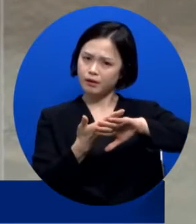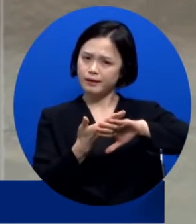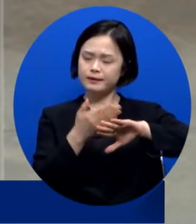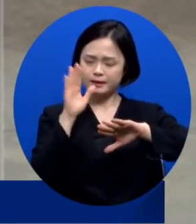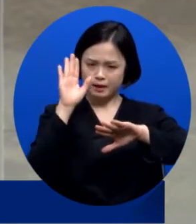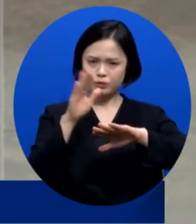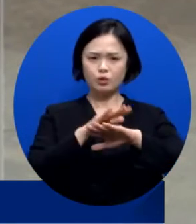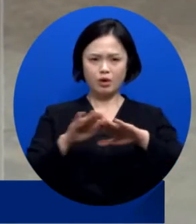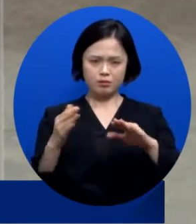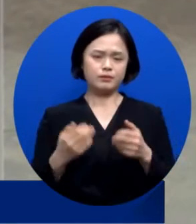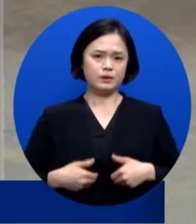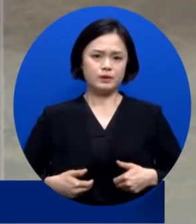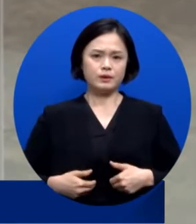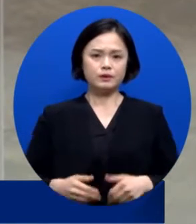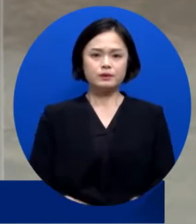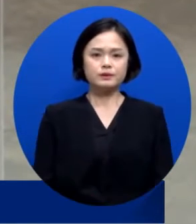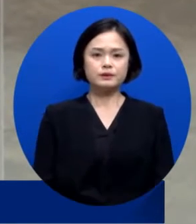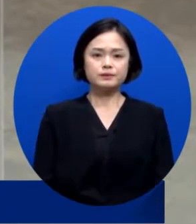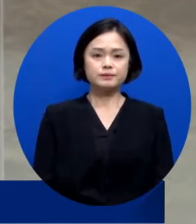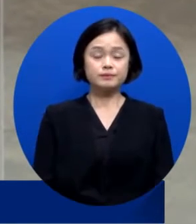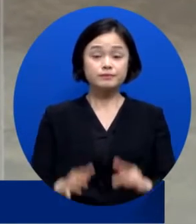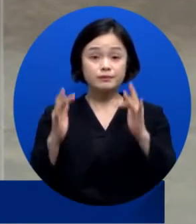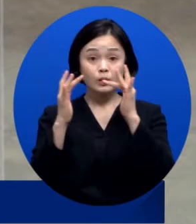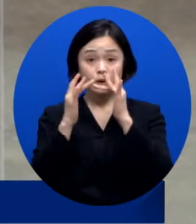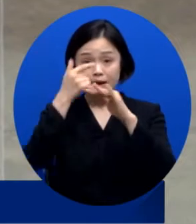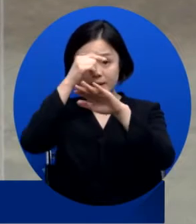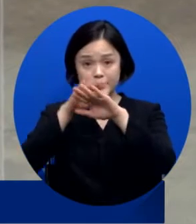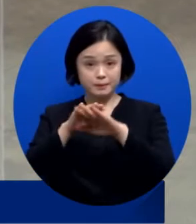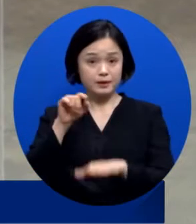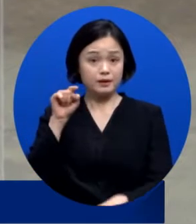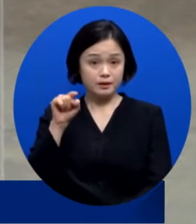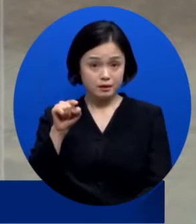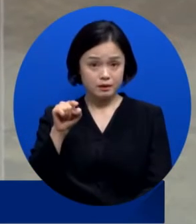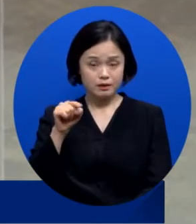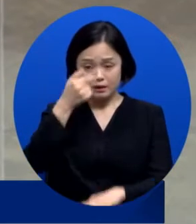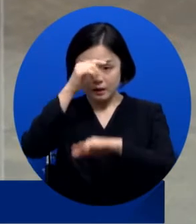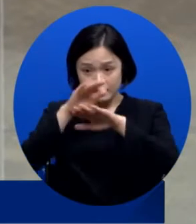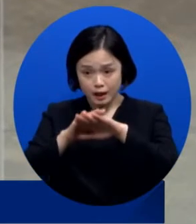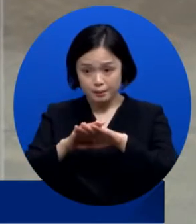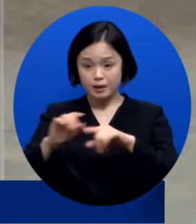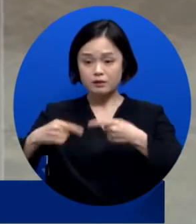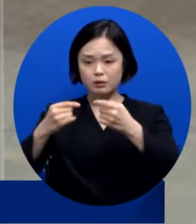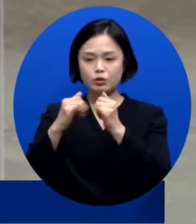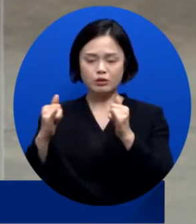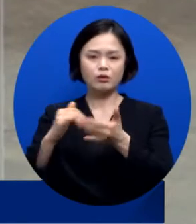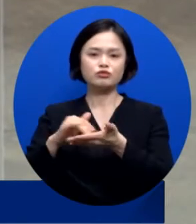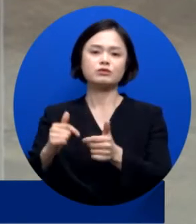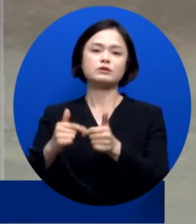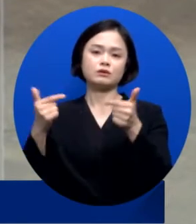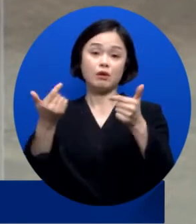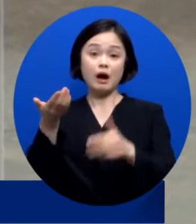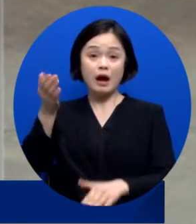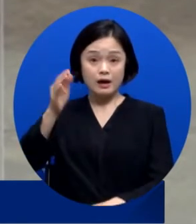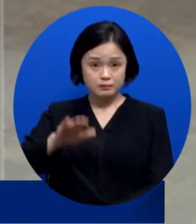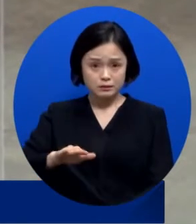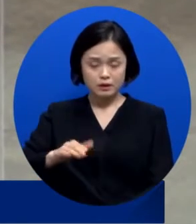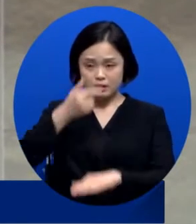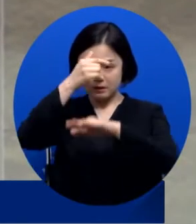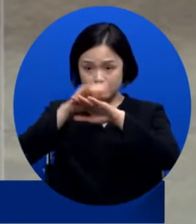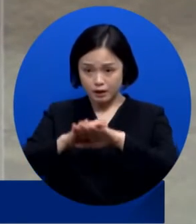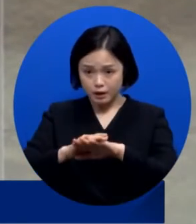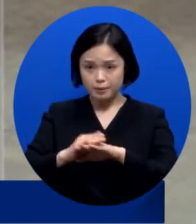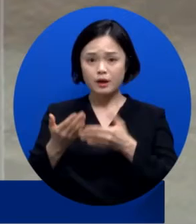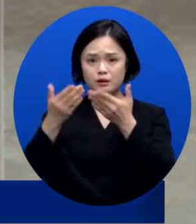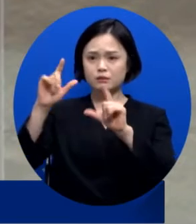듭니다. 그런데 온라인에 대해서는 아까 말씀드렸던 것처럼 예배드린 비율은 늘어나고 있지만 전체적으로 참여하는 어떤 태도나